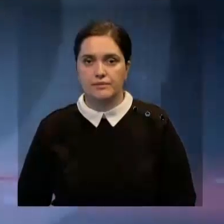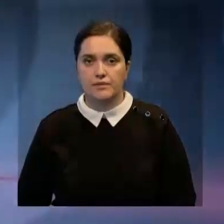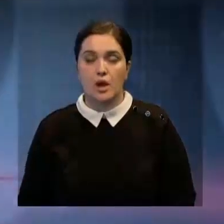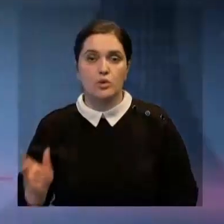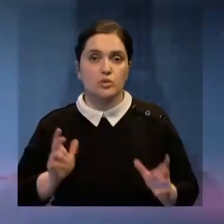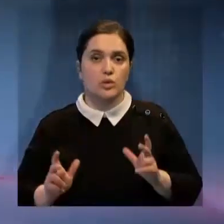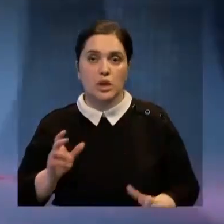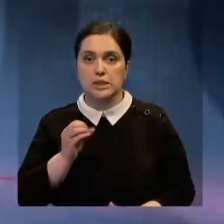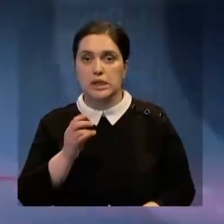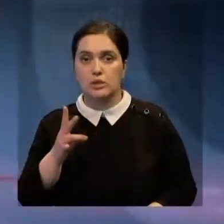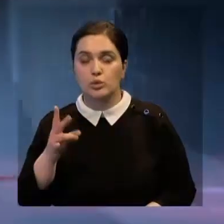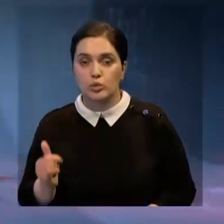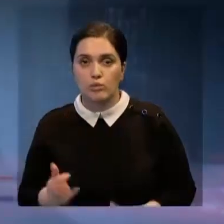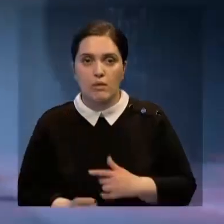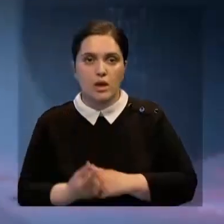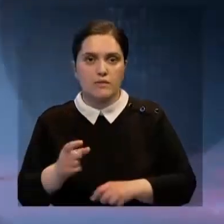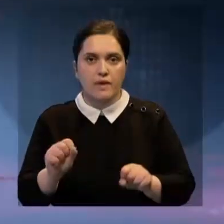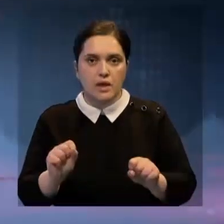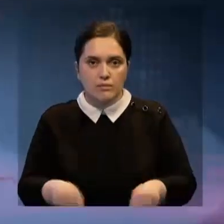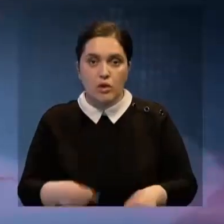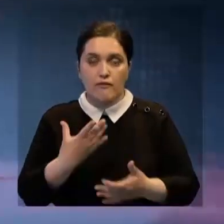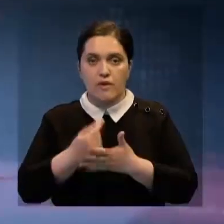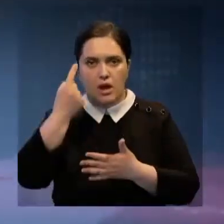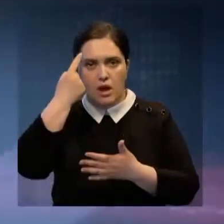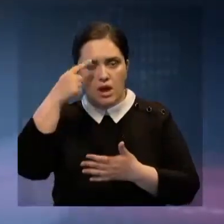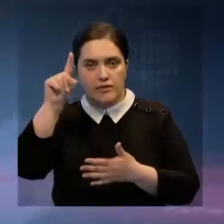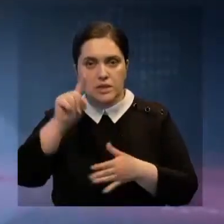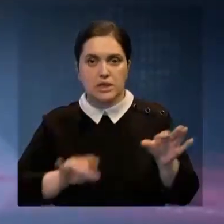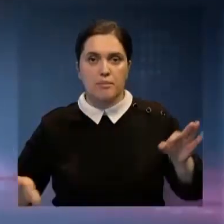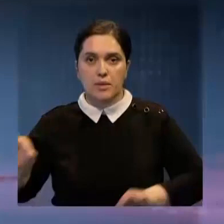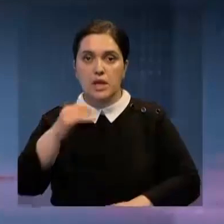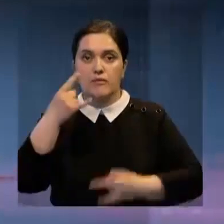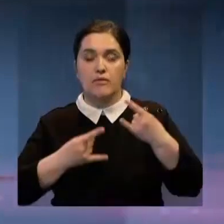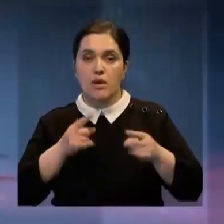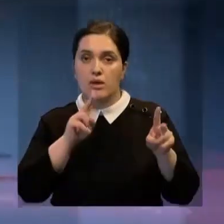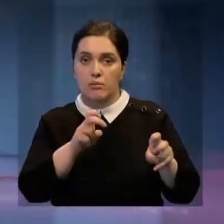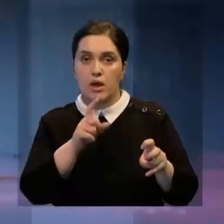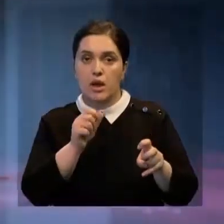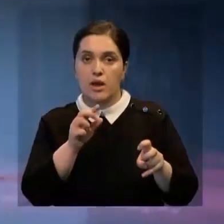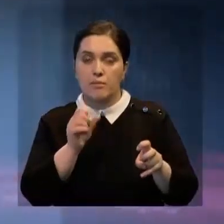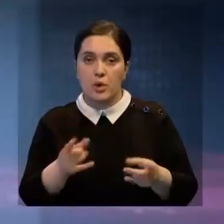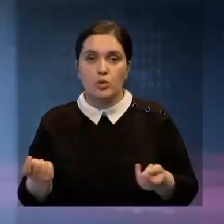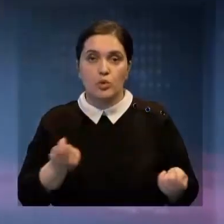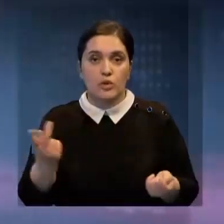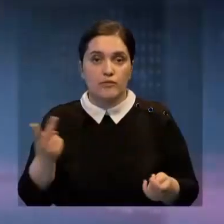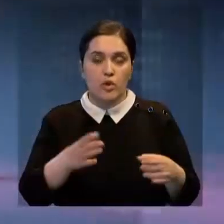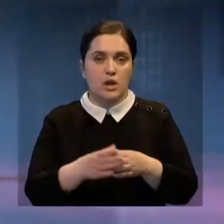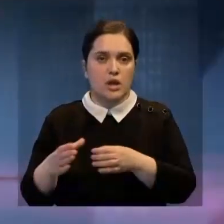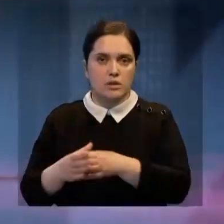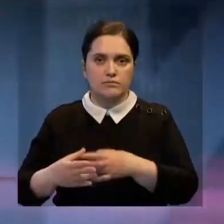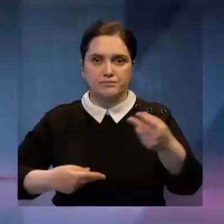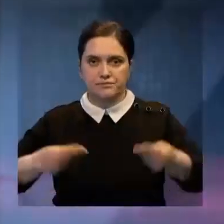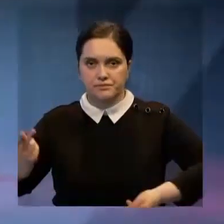У студентов ЕНУ появится возможность представить свои авторские проекты в эфире Хабара. Сегодня руководители двух организаций подписали